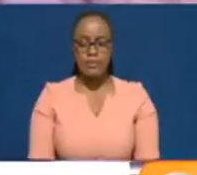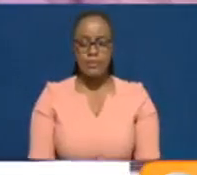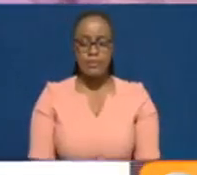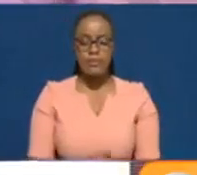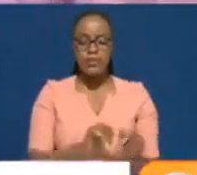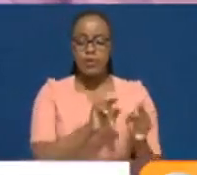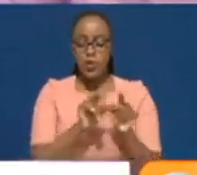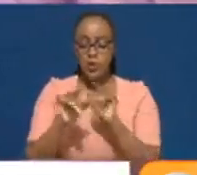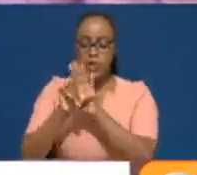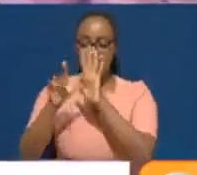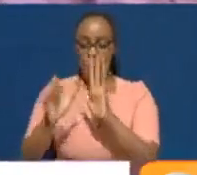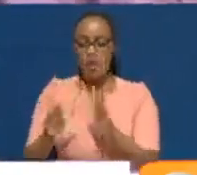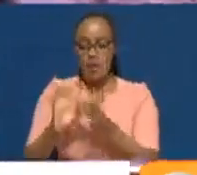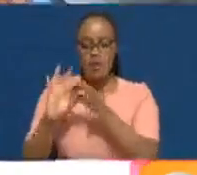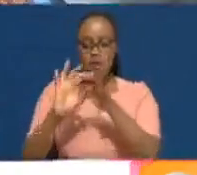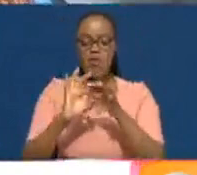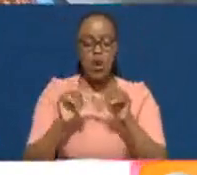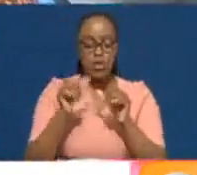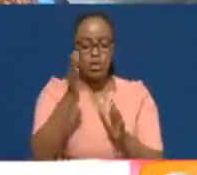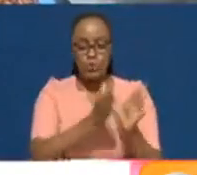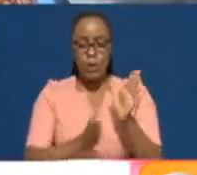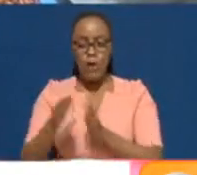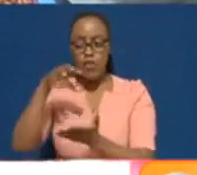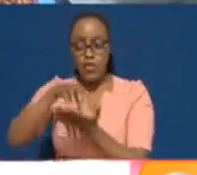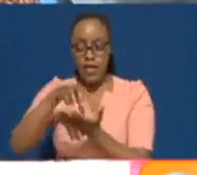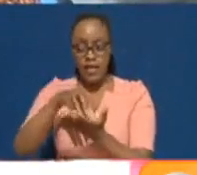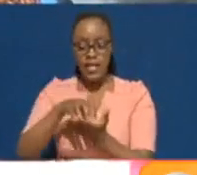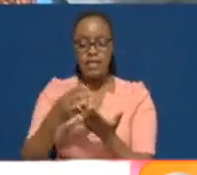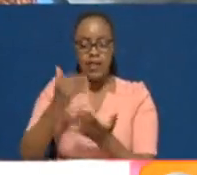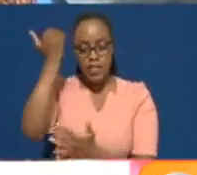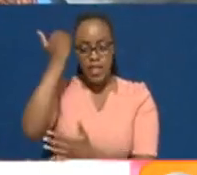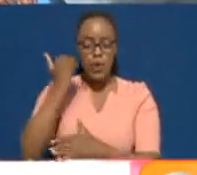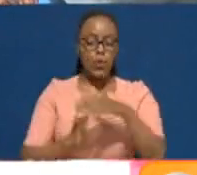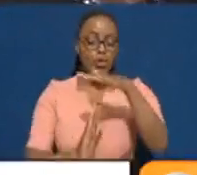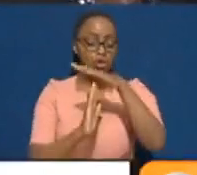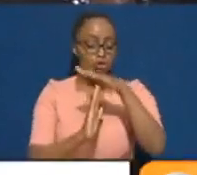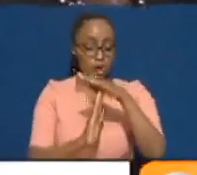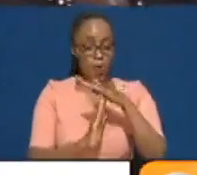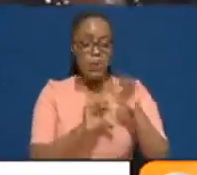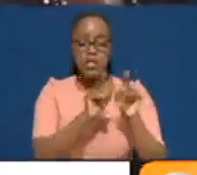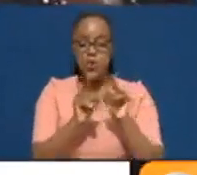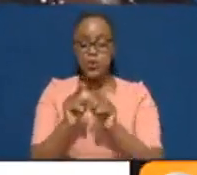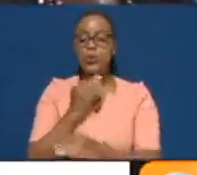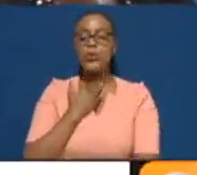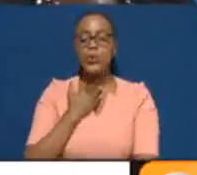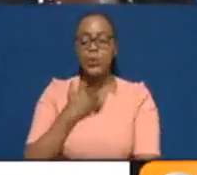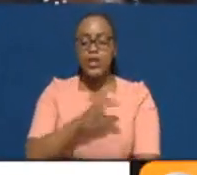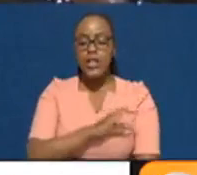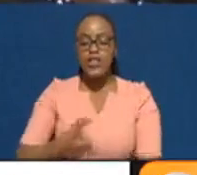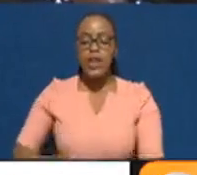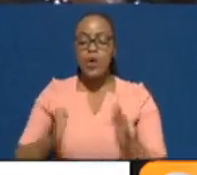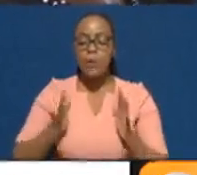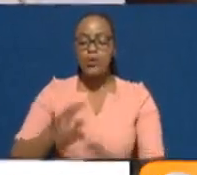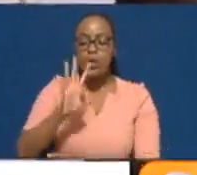Wakili wa Azimio wanazidi kujiandaa kwa kesi hiyo katika mahakama ya upeo, huku wakiwataka makamishna